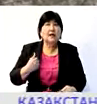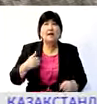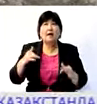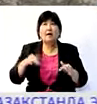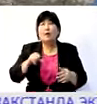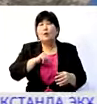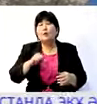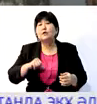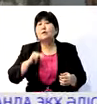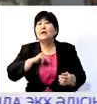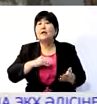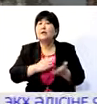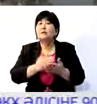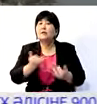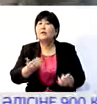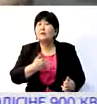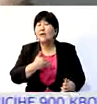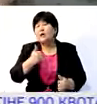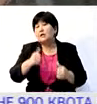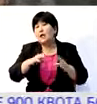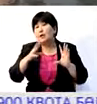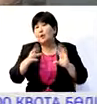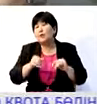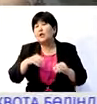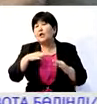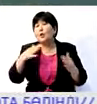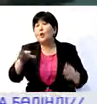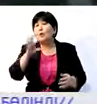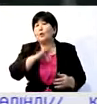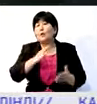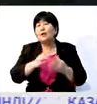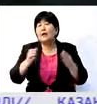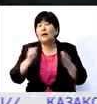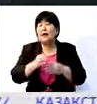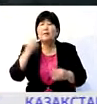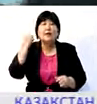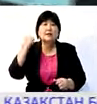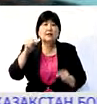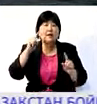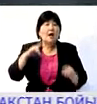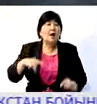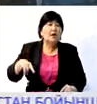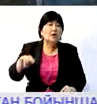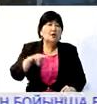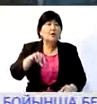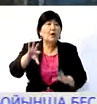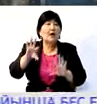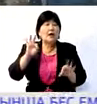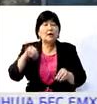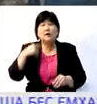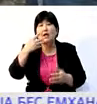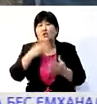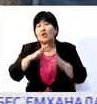өз еліме қызмет еткім келеді. Жалпы сайыс қорытындысында ең көп ұпай олжалаған команда жеңімпаз атанса республикалық сынға іріктеу